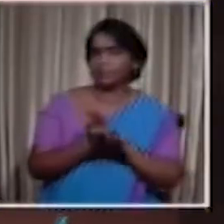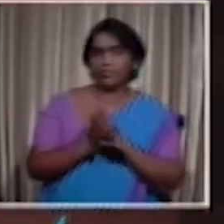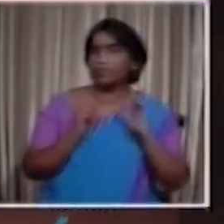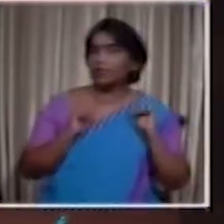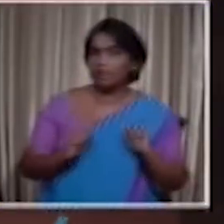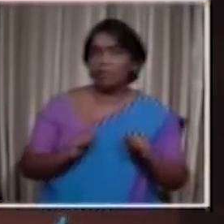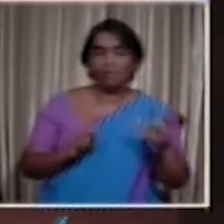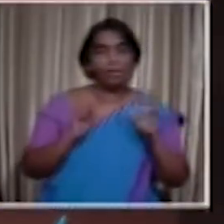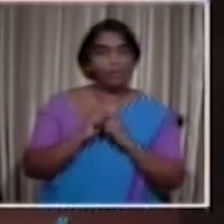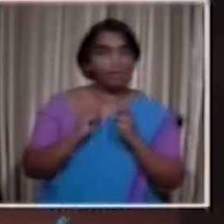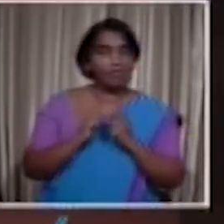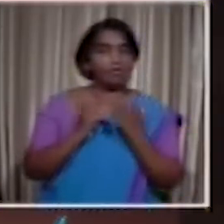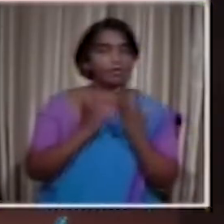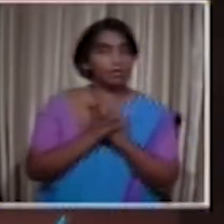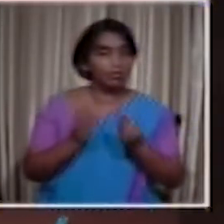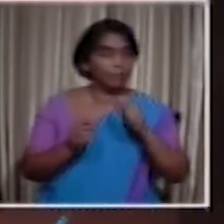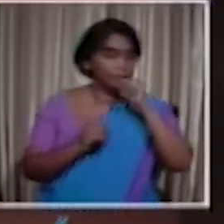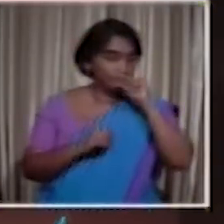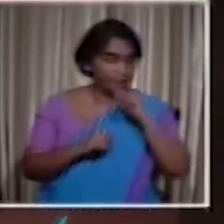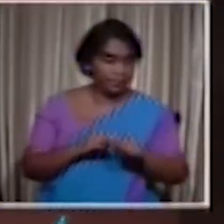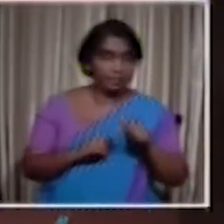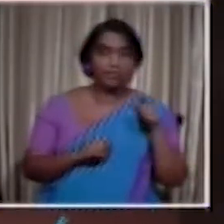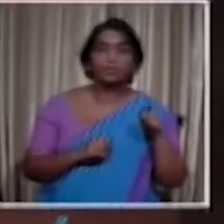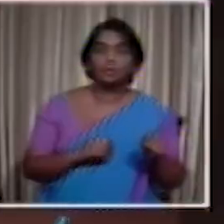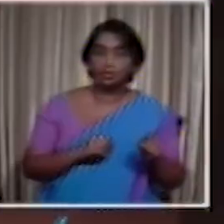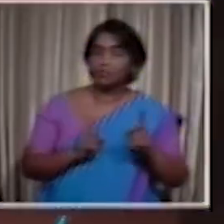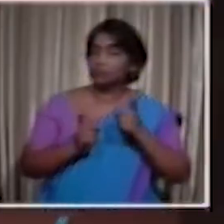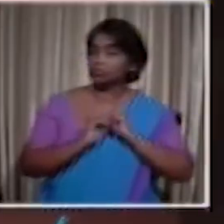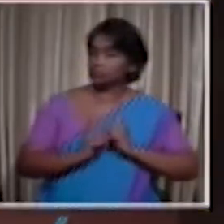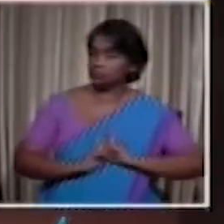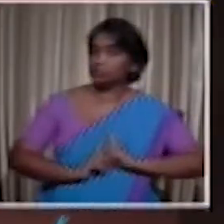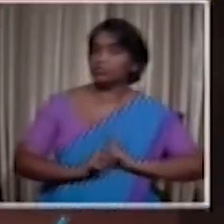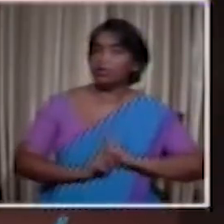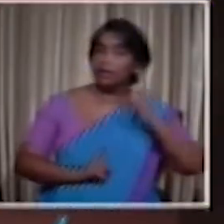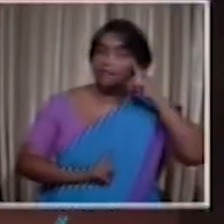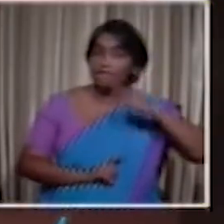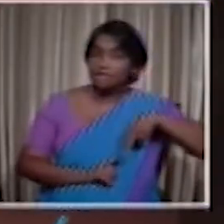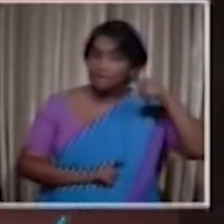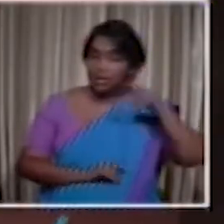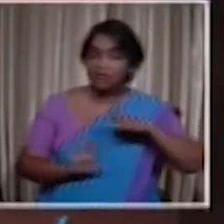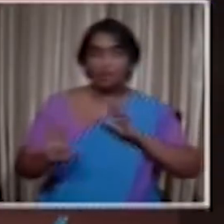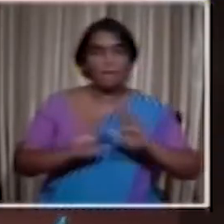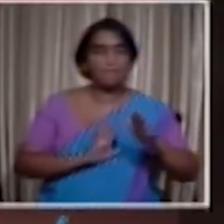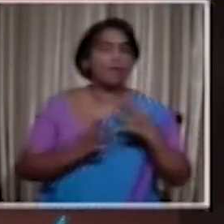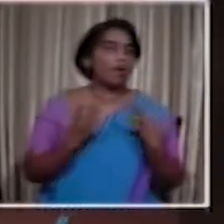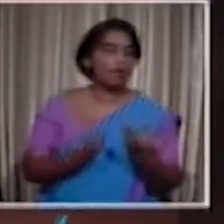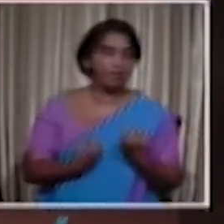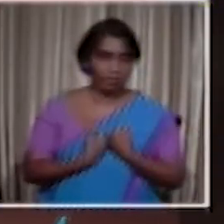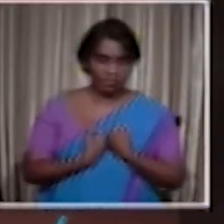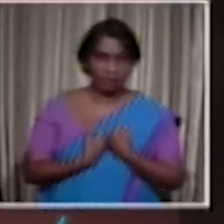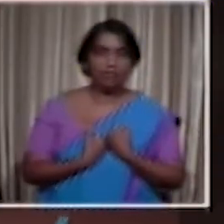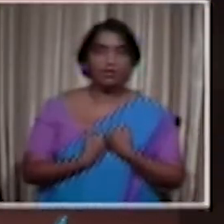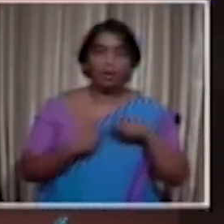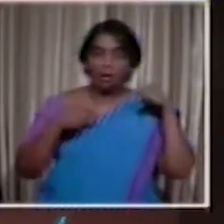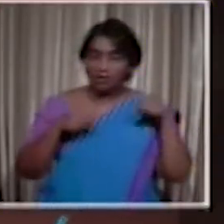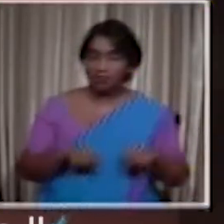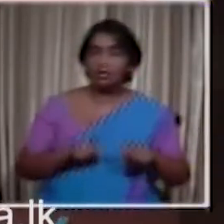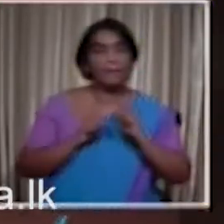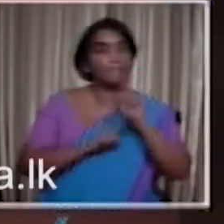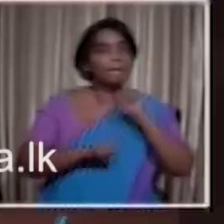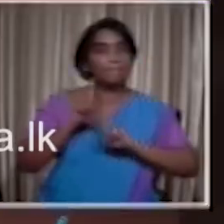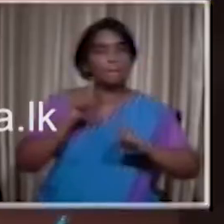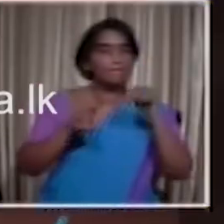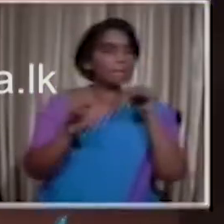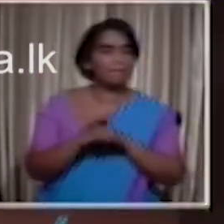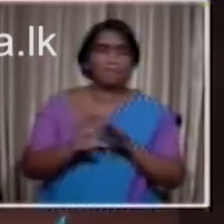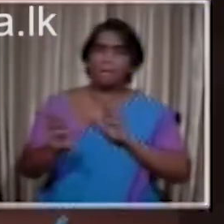මේ අර්බුදයෙන් ගොඩේම සඳහා නිශ්චිත වශයෙන් ස්ථාවර විශ්වාසනීය පාලනයක් අවශ්‍යයි. අද මේ පාර්ලිමේන්තුවේ මොන